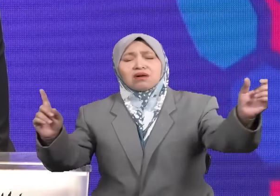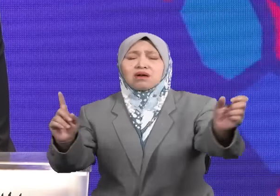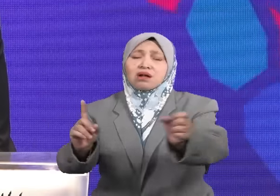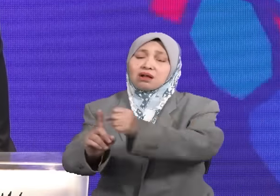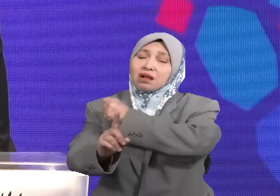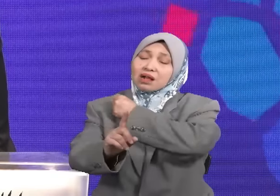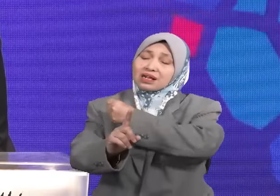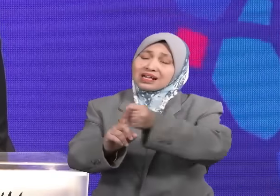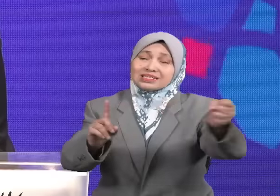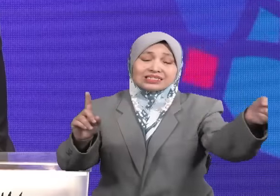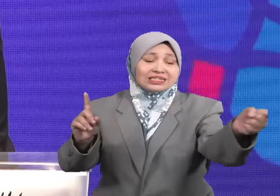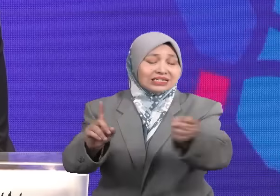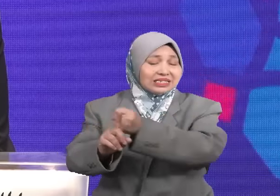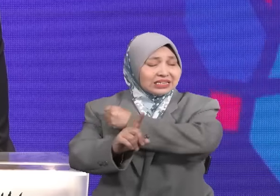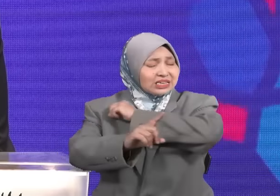الله